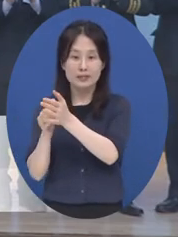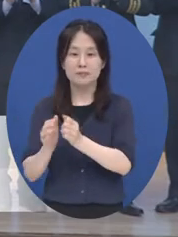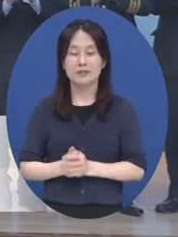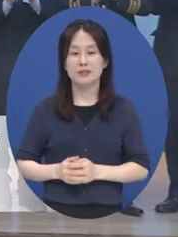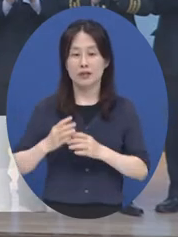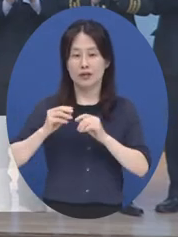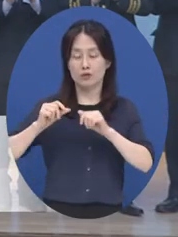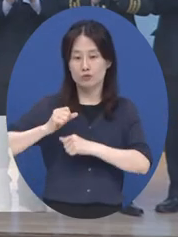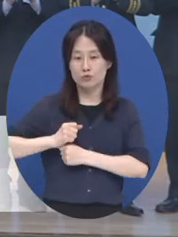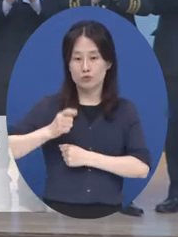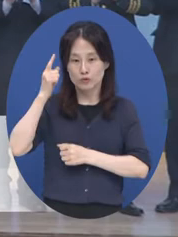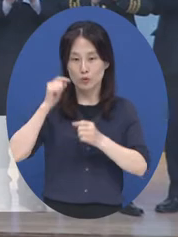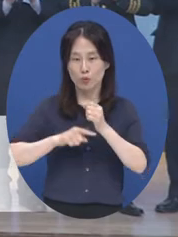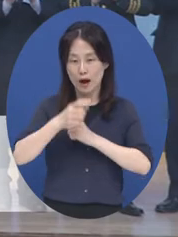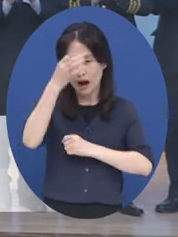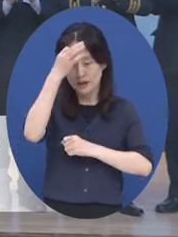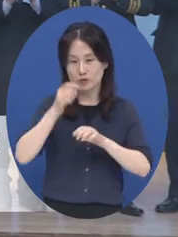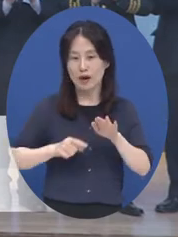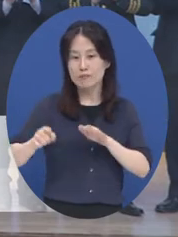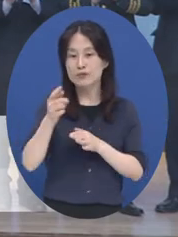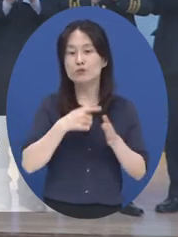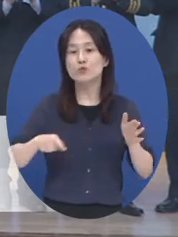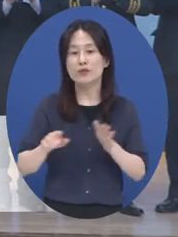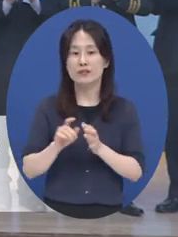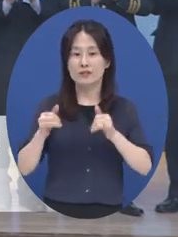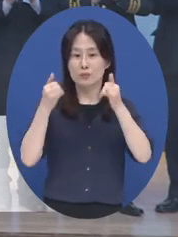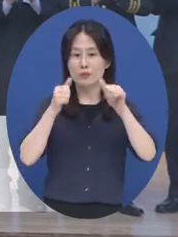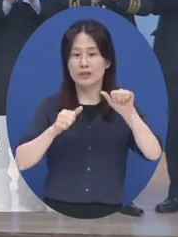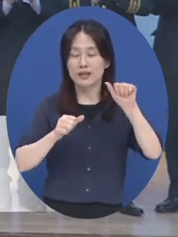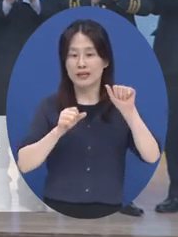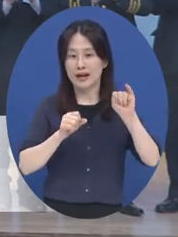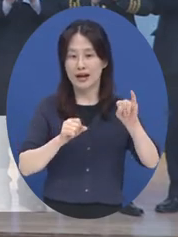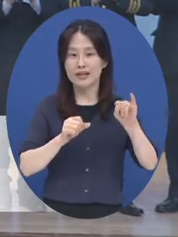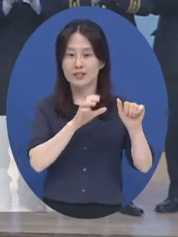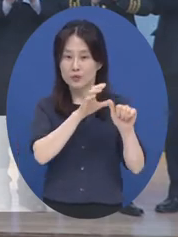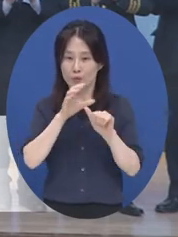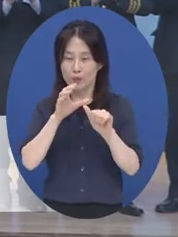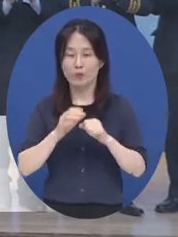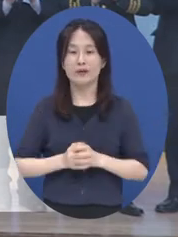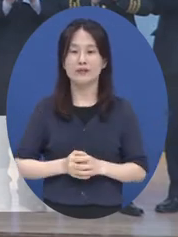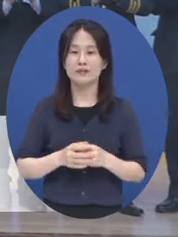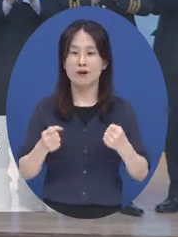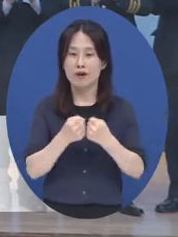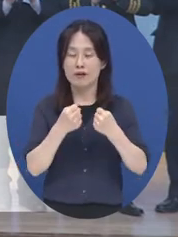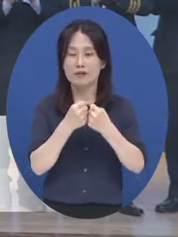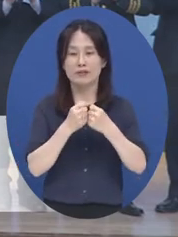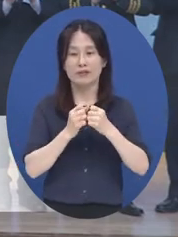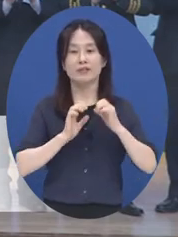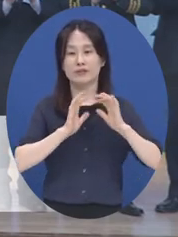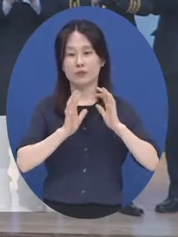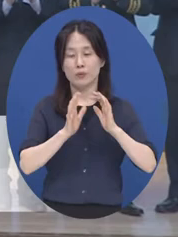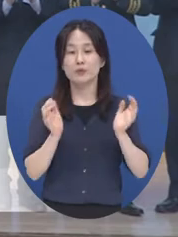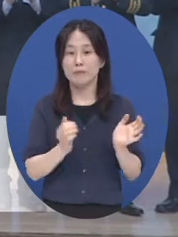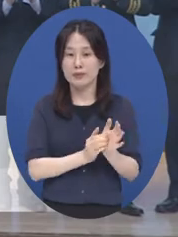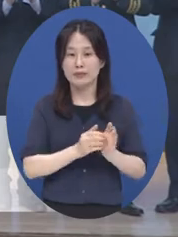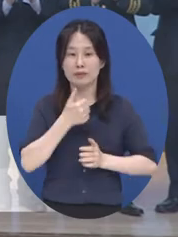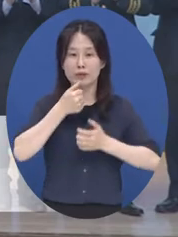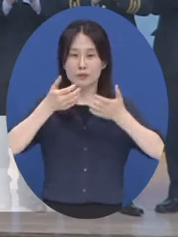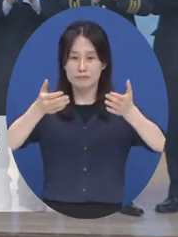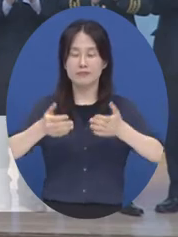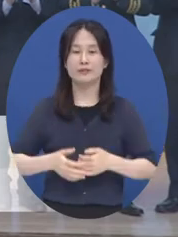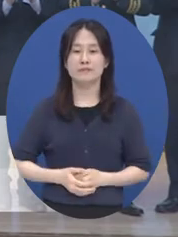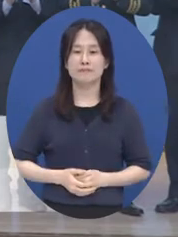육군 과학기술의 첨단화를 위한 드론봇 인공지능 전투발전 컨퍼런스도 이어졌는데요. 구영슬 기자가 현장